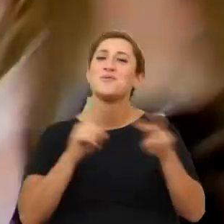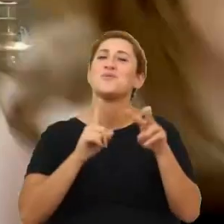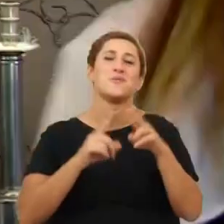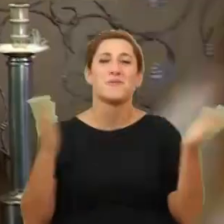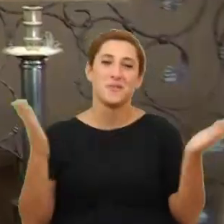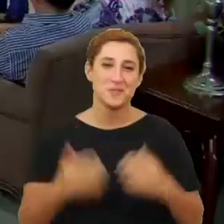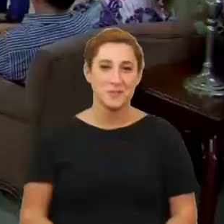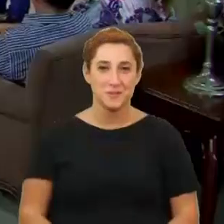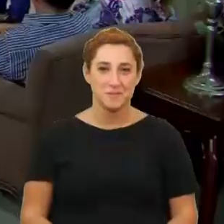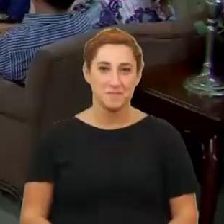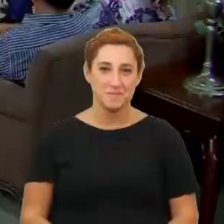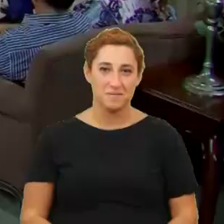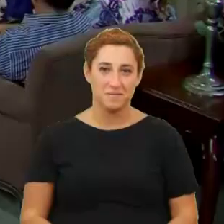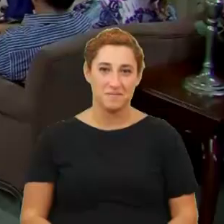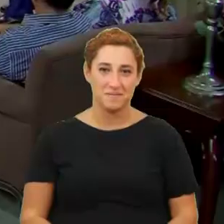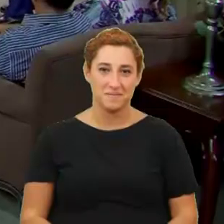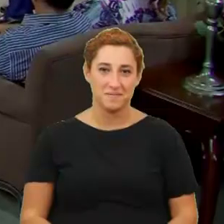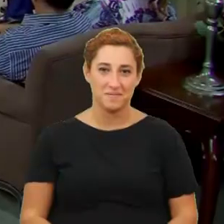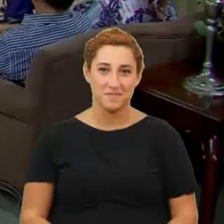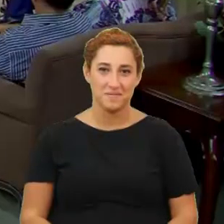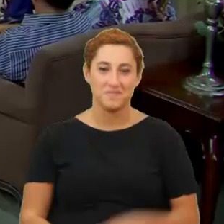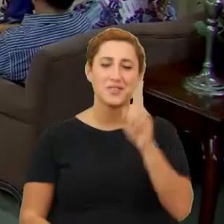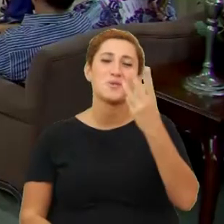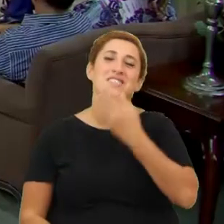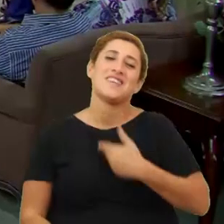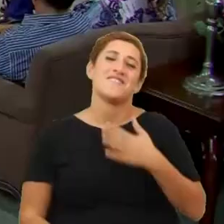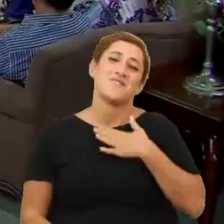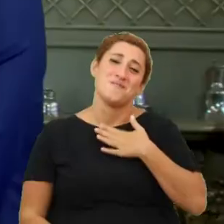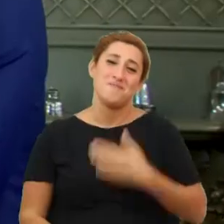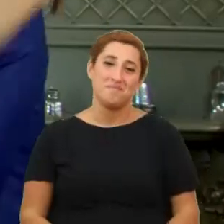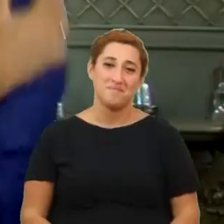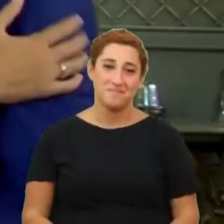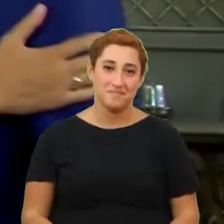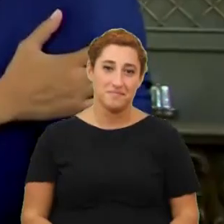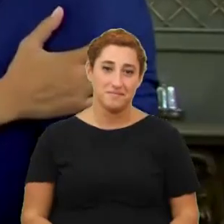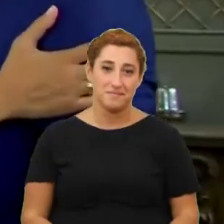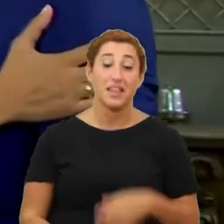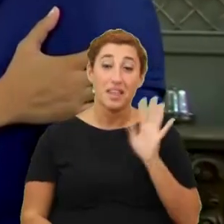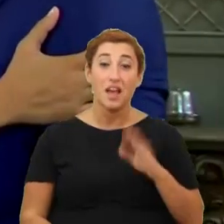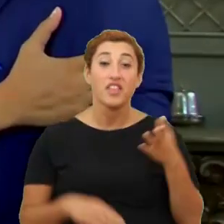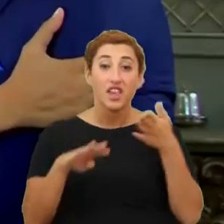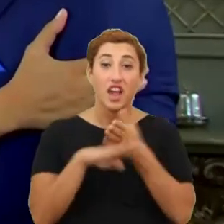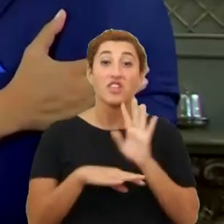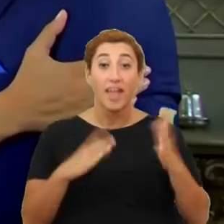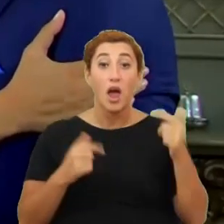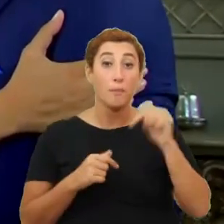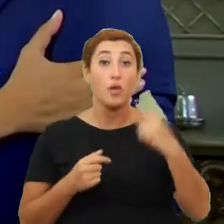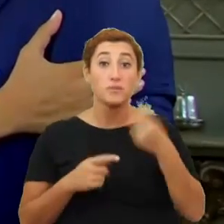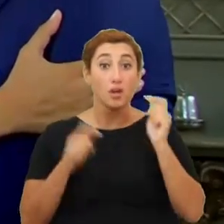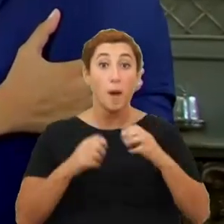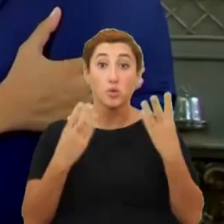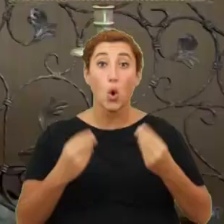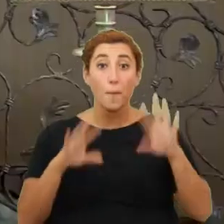Nur hoş. Hoş. Seni çok seviyorum. Yani gerçekten eğer böyle bir şey